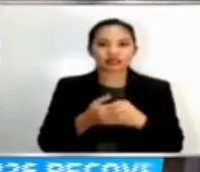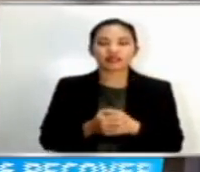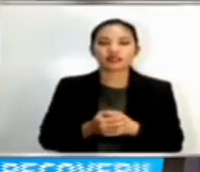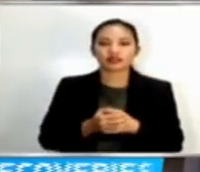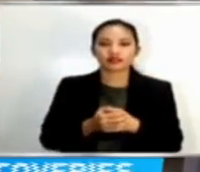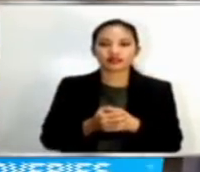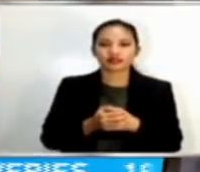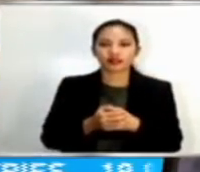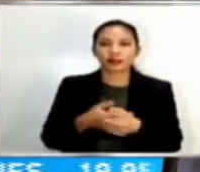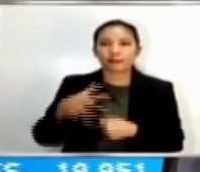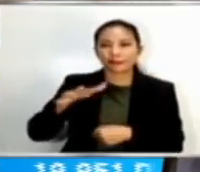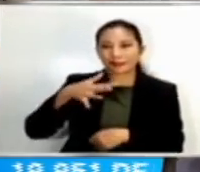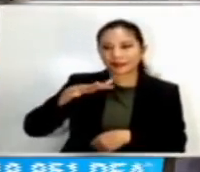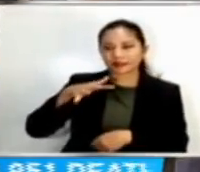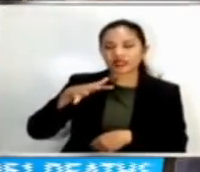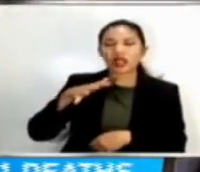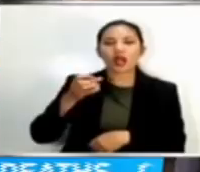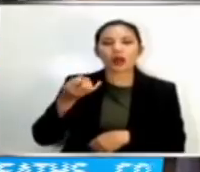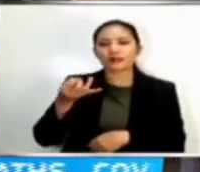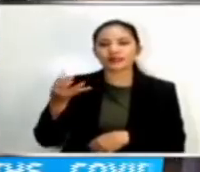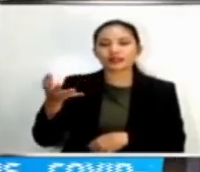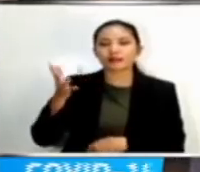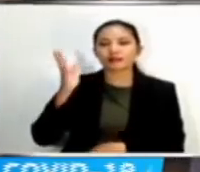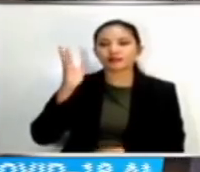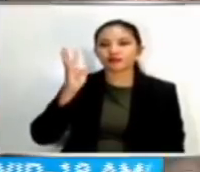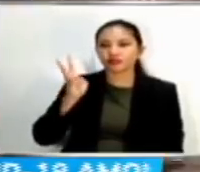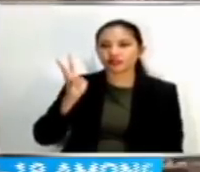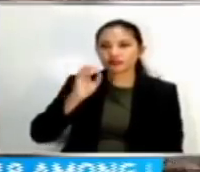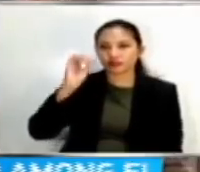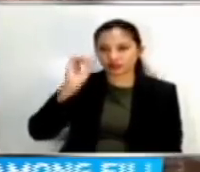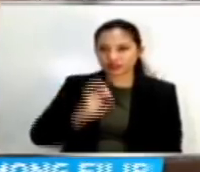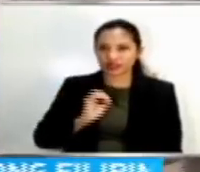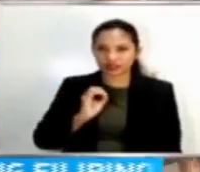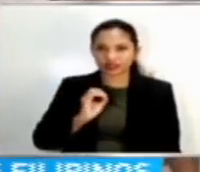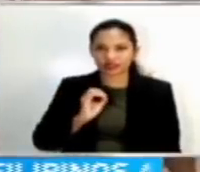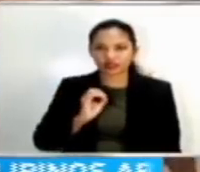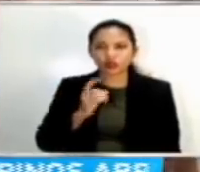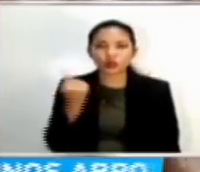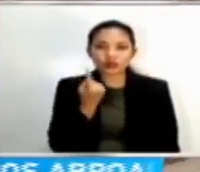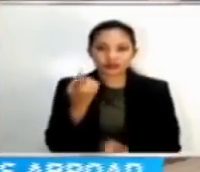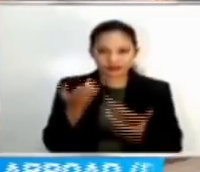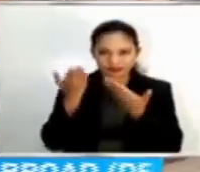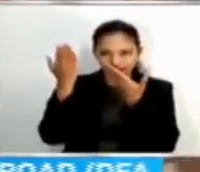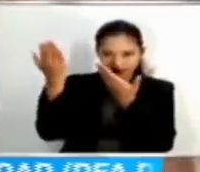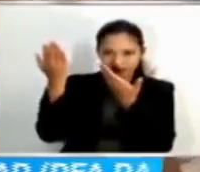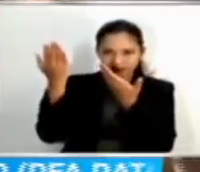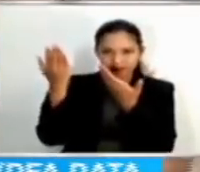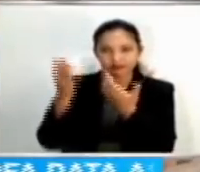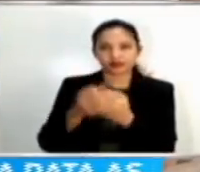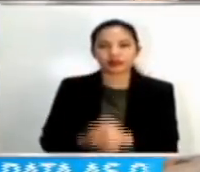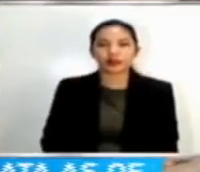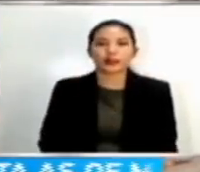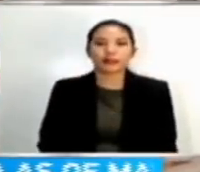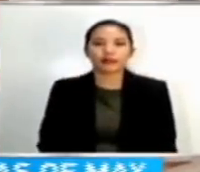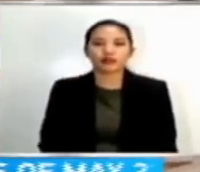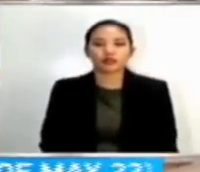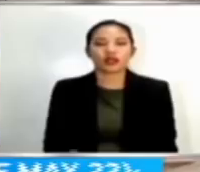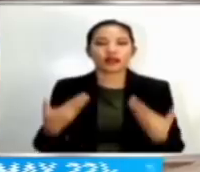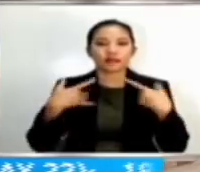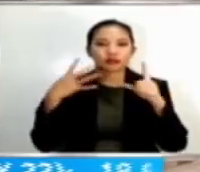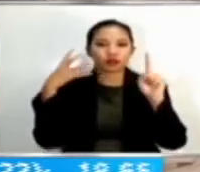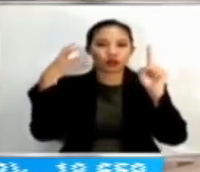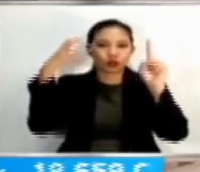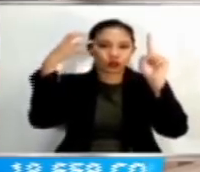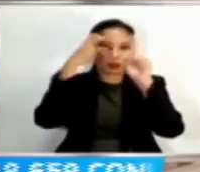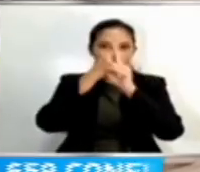mga 40% population. Recommendation lang naman yan na pwedeng 40% para ma-achieve yung herd containment